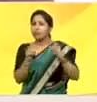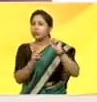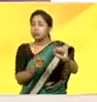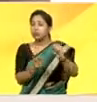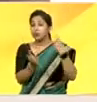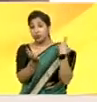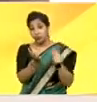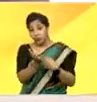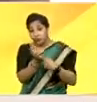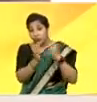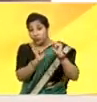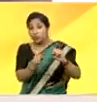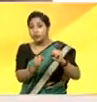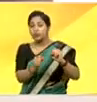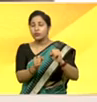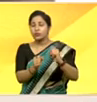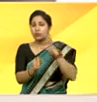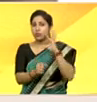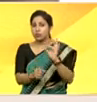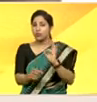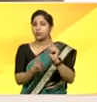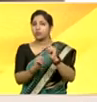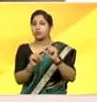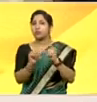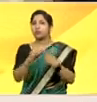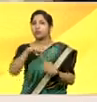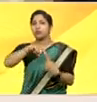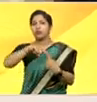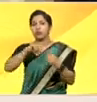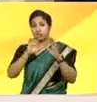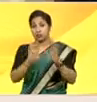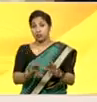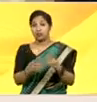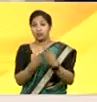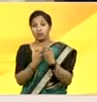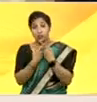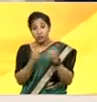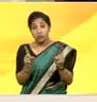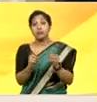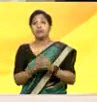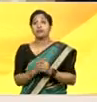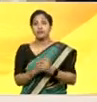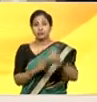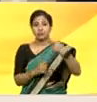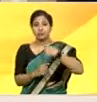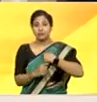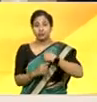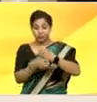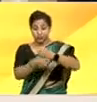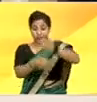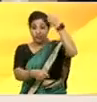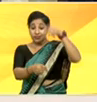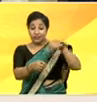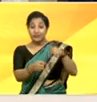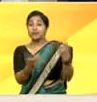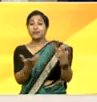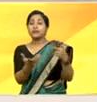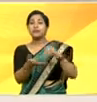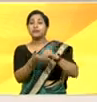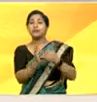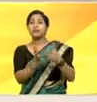का अहम हिस्सा होते हैं। लेकिन मैं जिस छाते की बात कर रहा